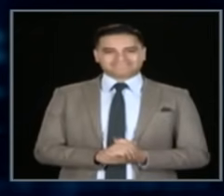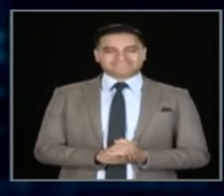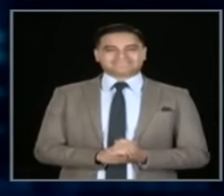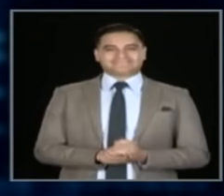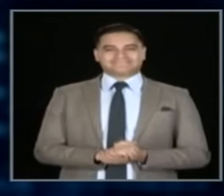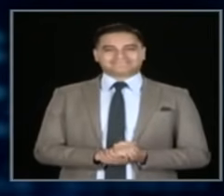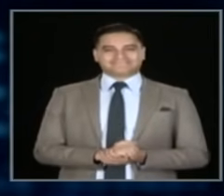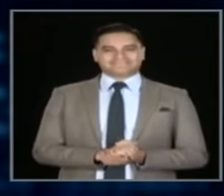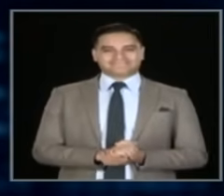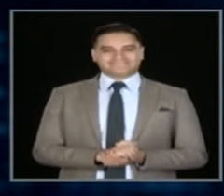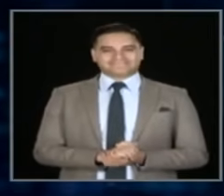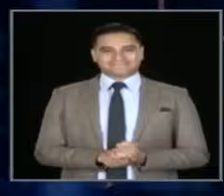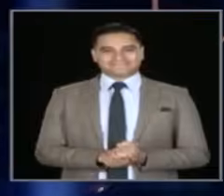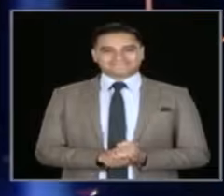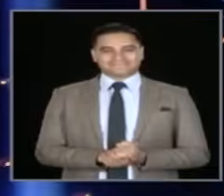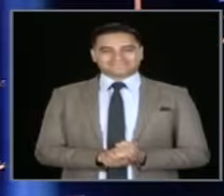عجلة الحظ.